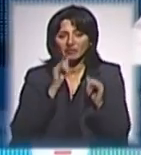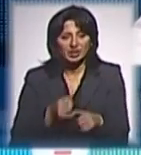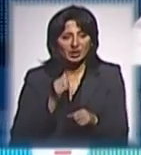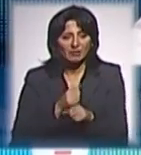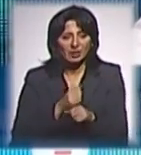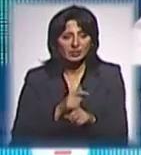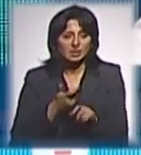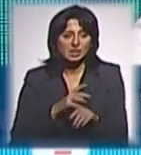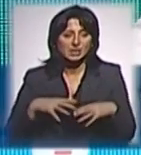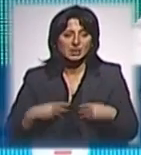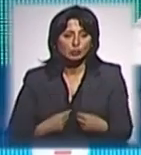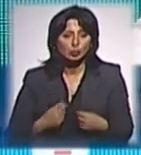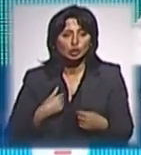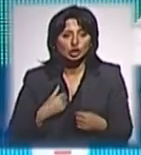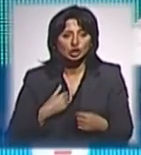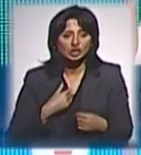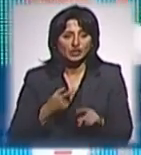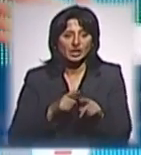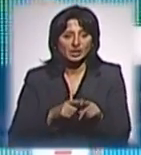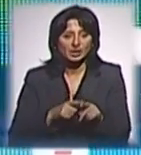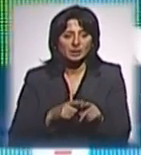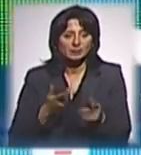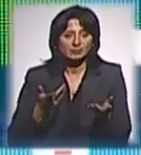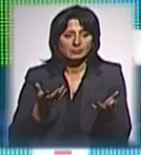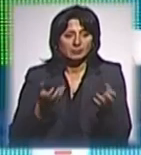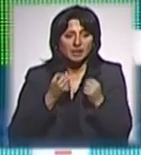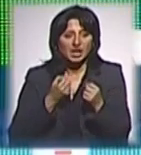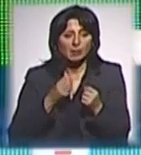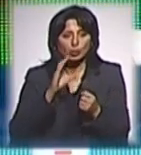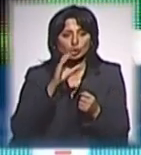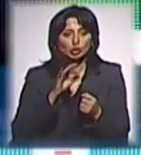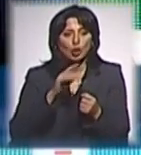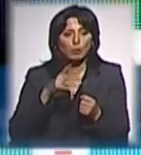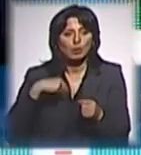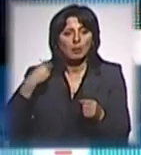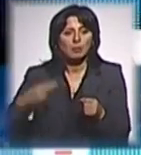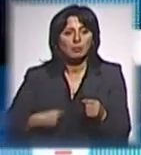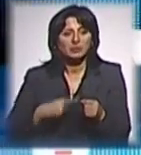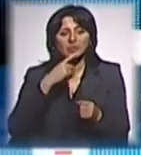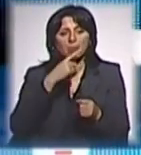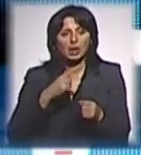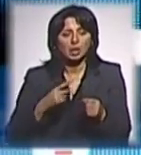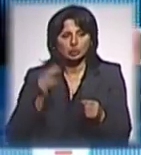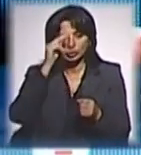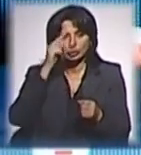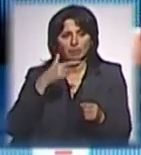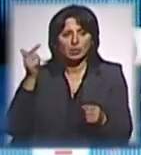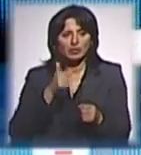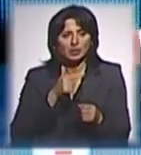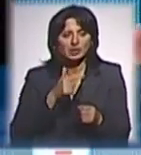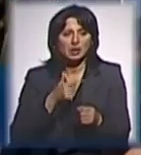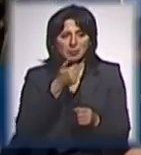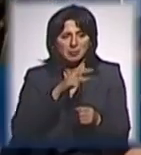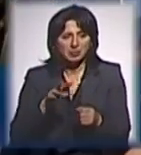მოხერხდა და ძალიან სამწუხაროა რომ ჩვენი სორბონაში განათლება მიღებული ახალგაზრდა პრემიერ-მინისტრი ზუსტად ისე აზროვნებს როგორც მერაბიშვილის